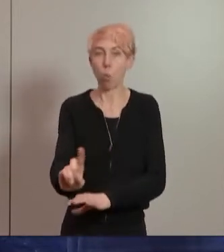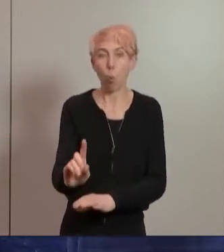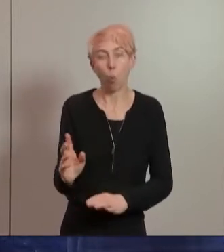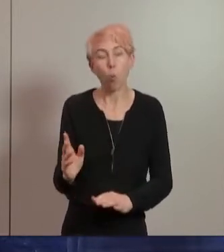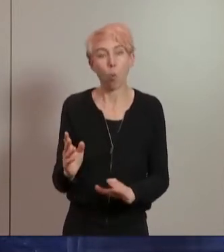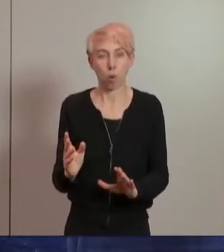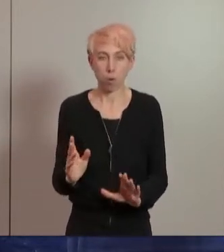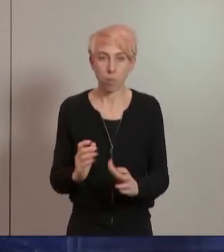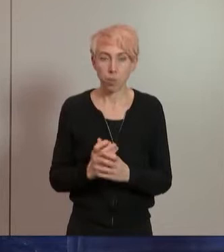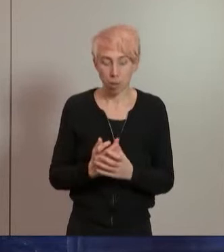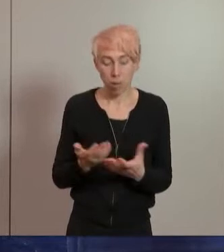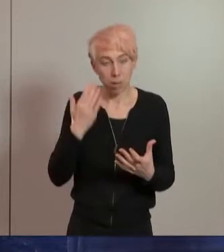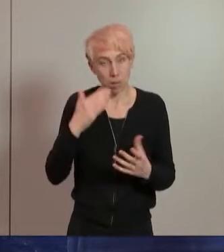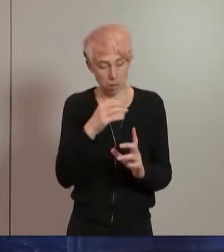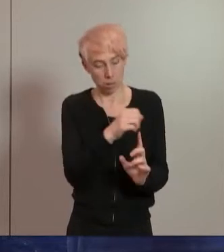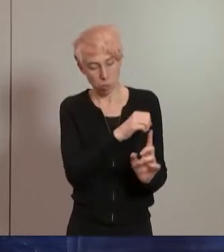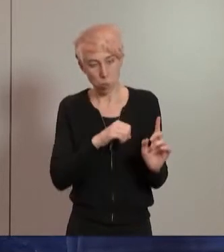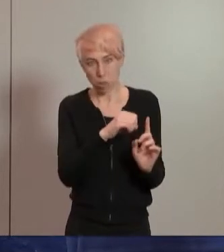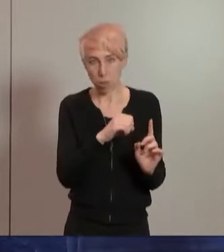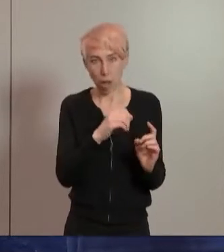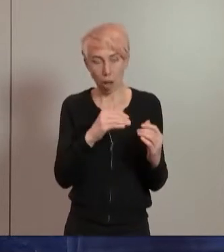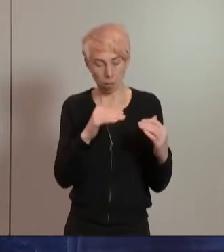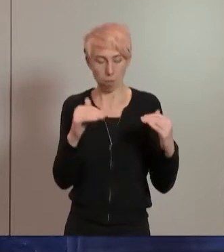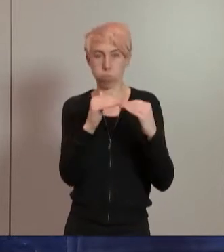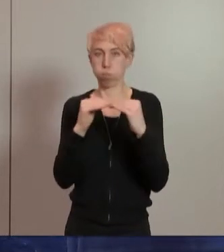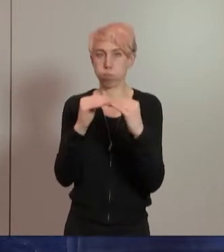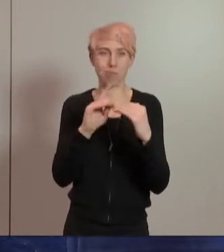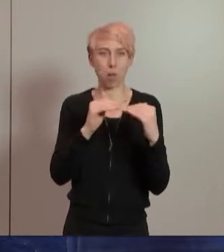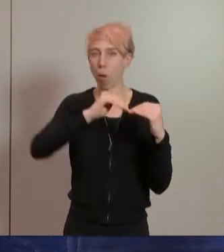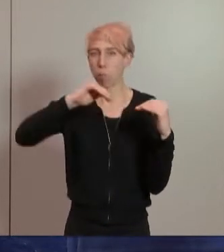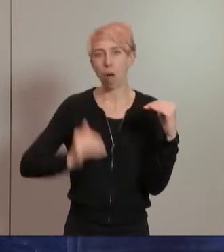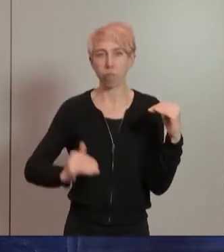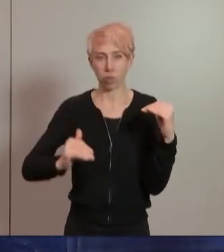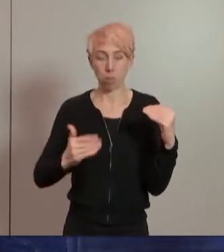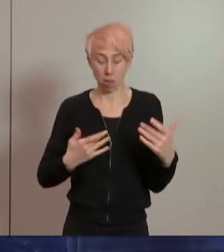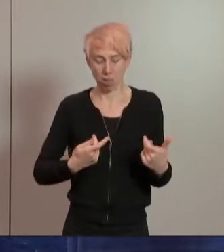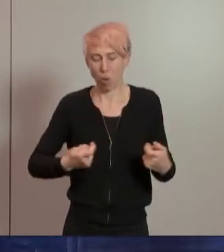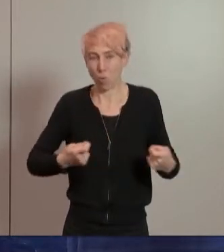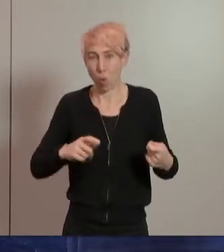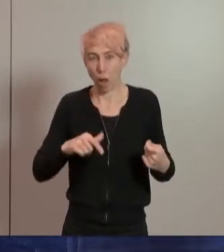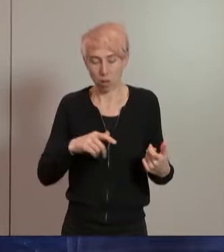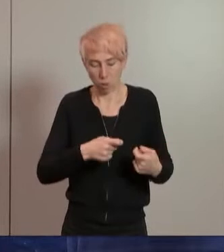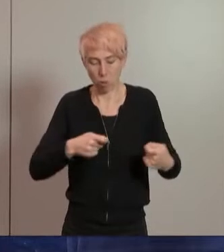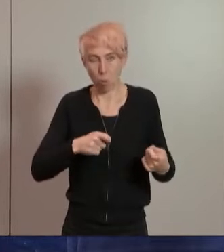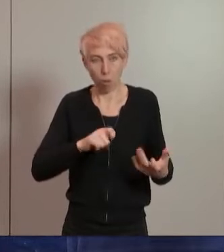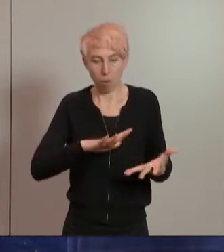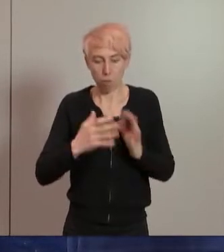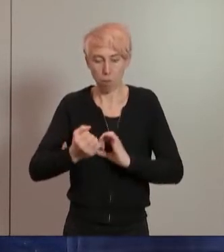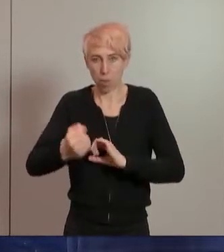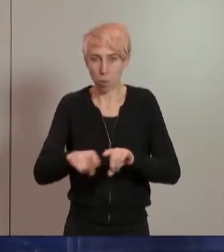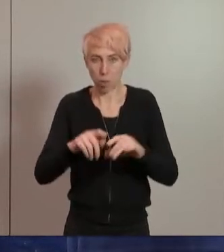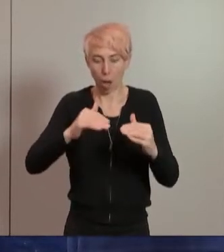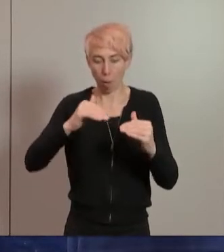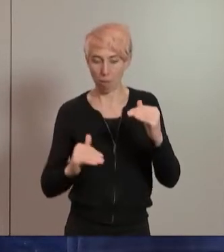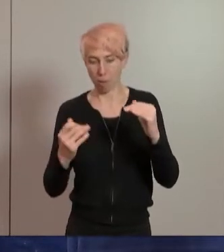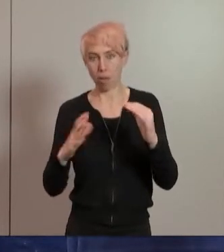On est dans une société, vous le savez comme moi, qui est inégalitaire, qui est tendue, où les tensions se creusent, les inégalités se creusent, et vous